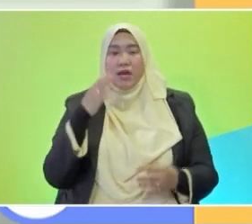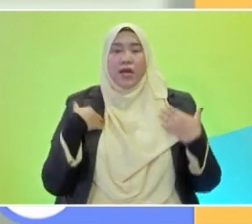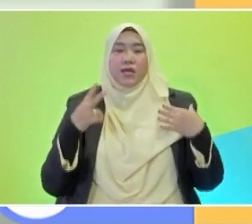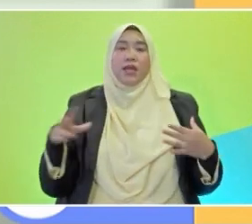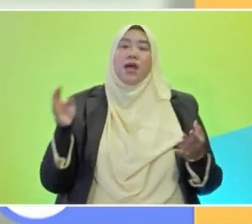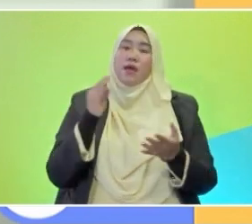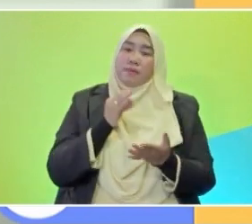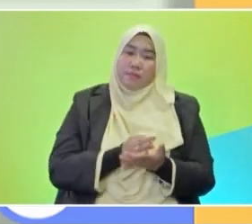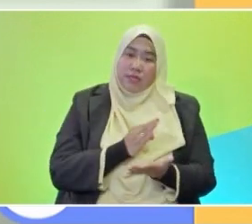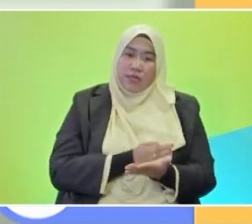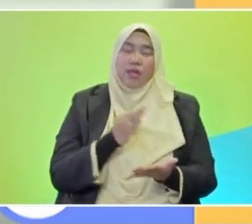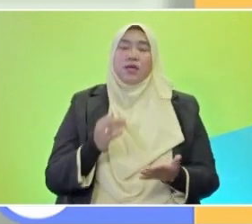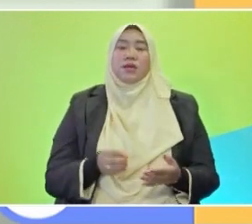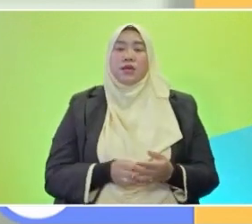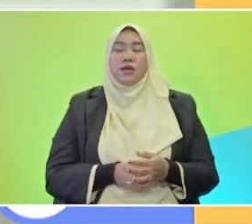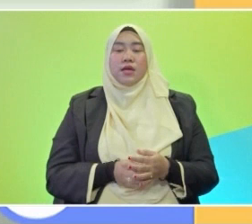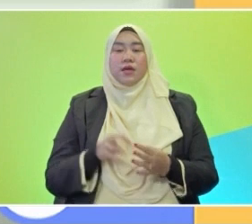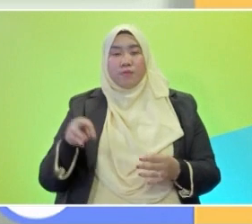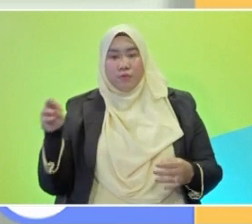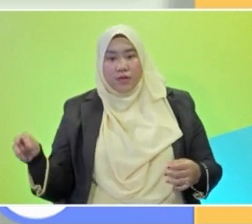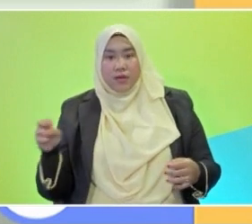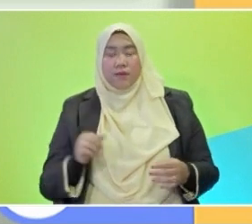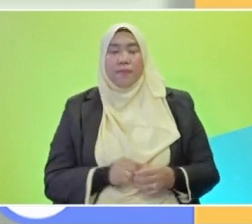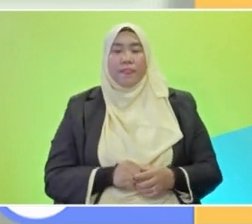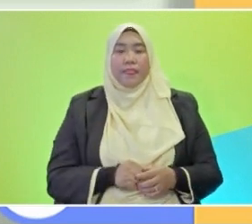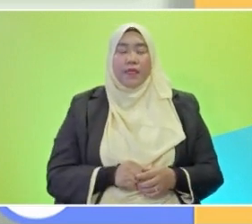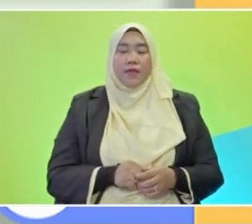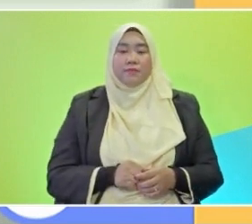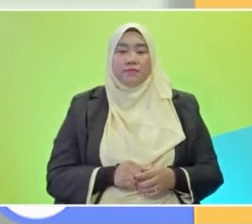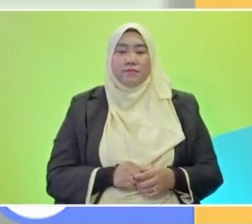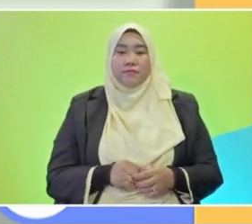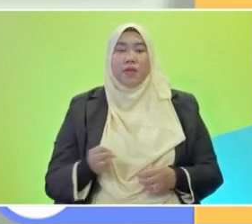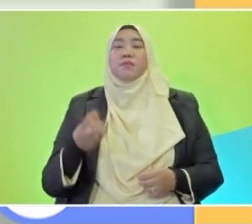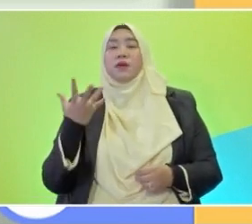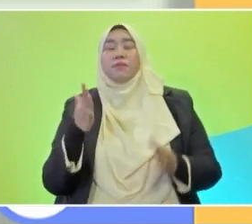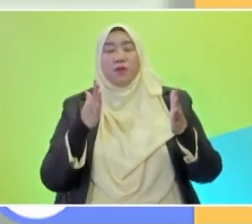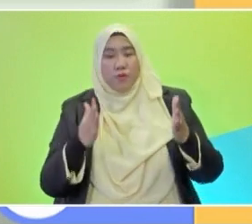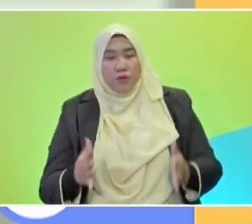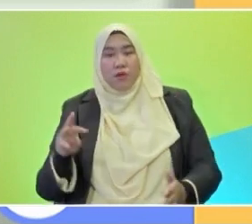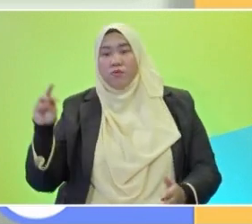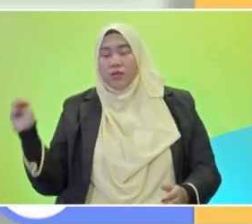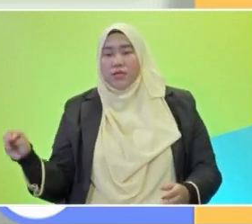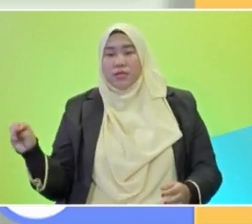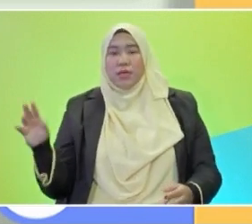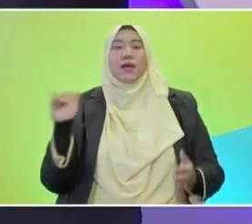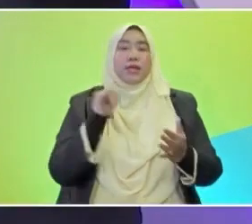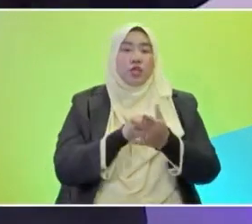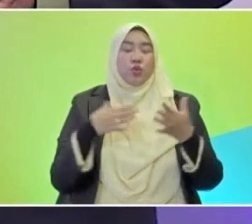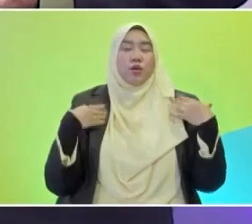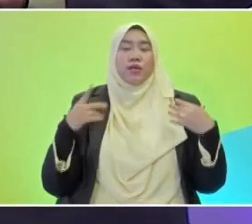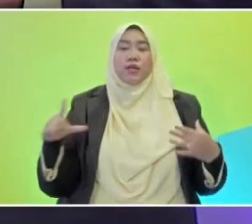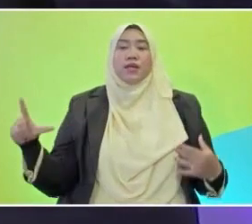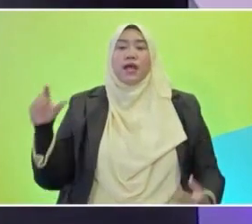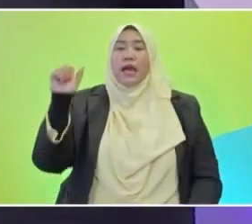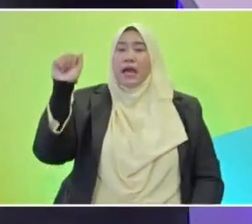betul jadi perkataan yang menunjukkan anu itu adalah beberapa orang muridnya Oke jadi kalau kita susun kembali